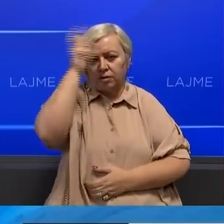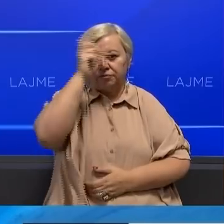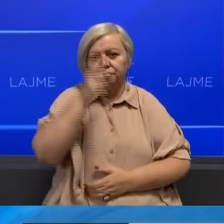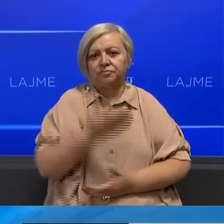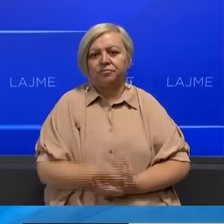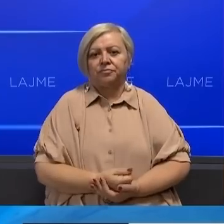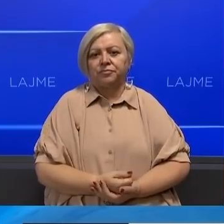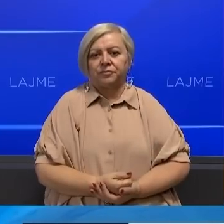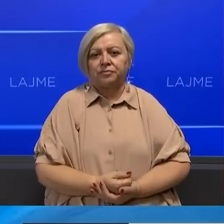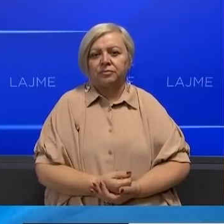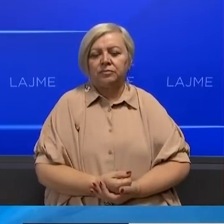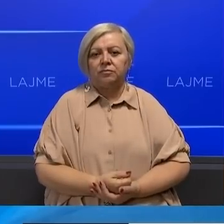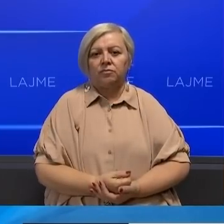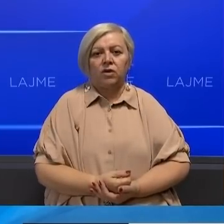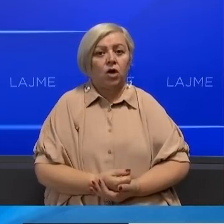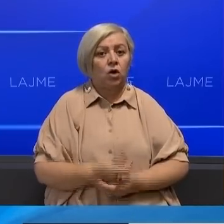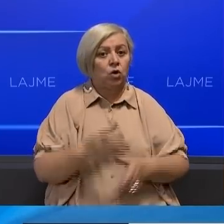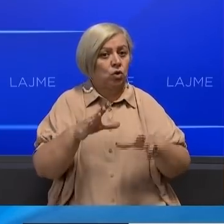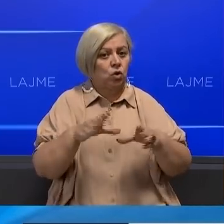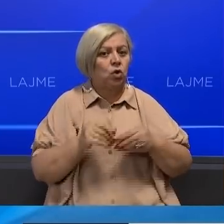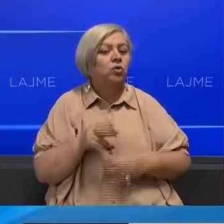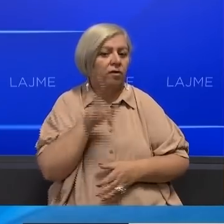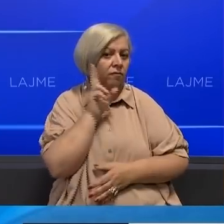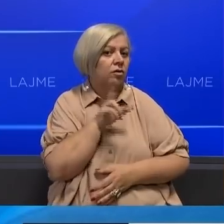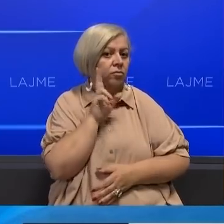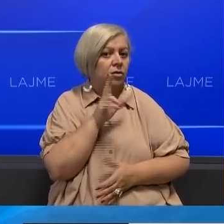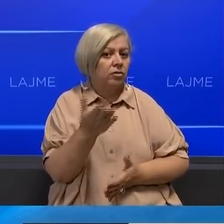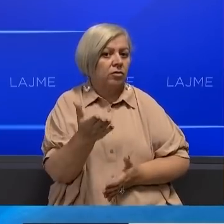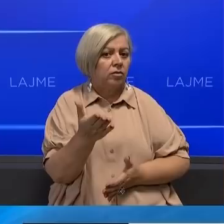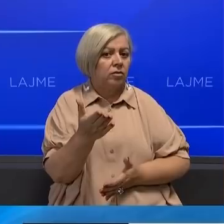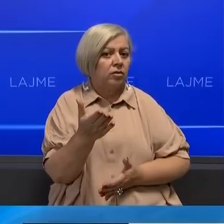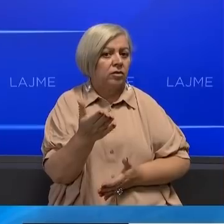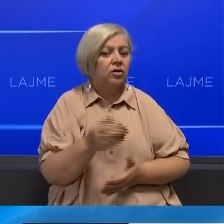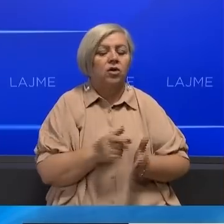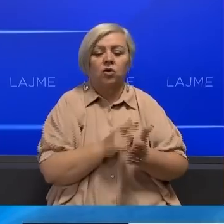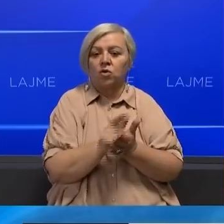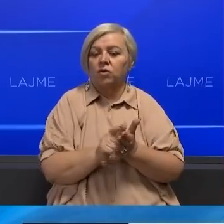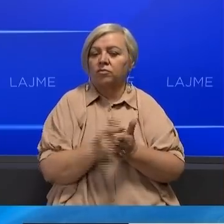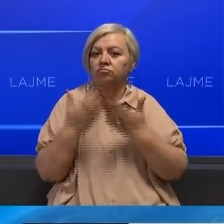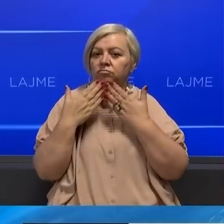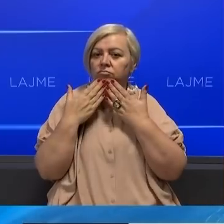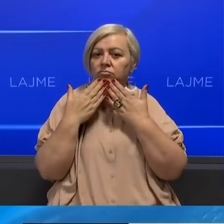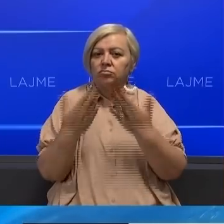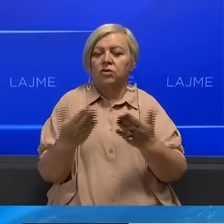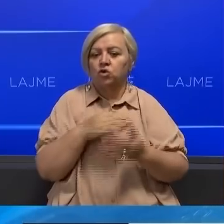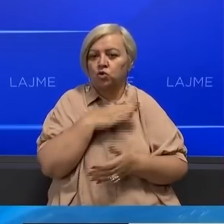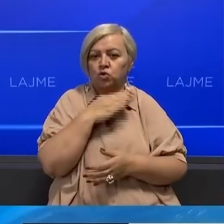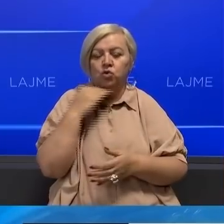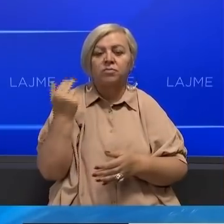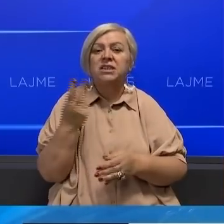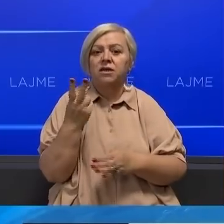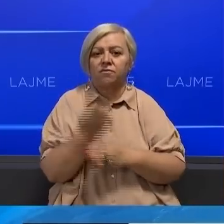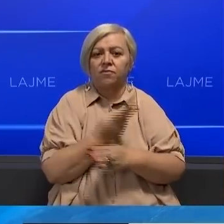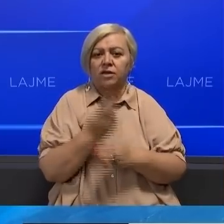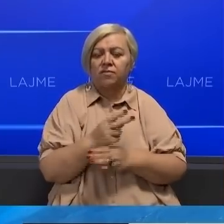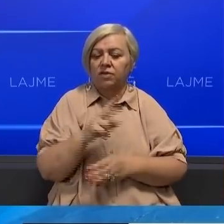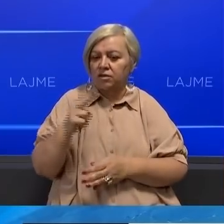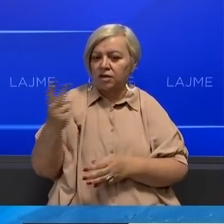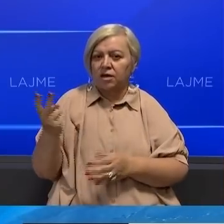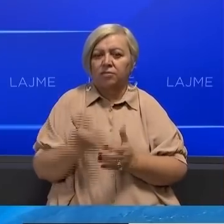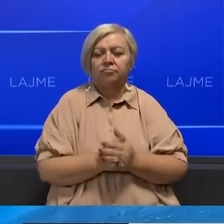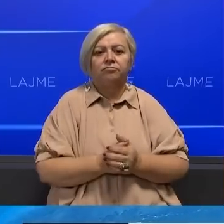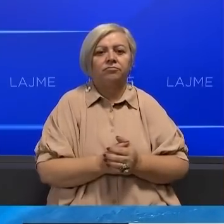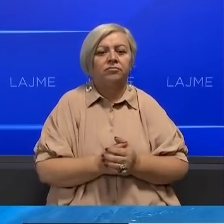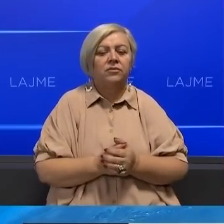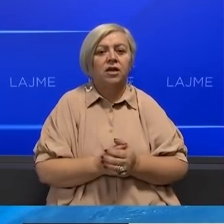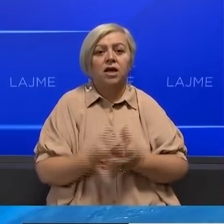që të bëhet njohja formale e pavarësisë. Për njëjtën kohë, duhet falendëruar shumicën prej tyre, prej tyre 5-ve, që nuk e kanë